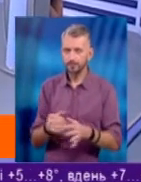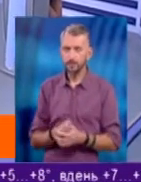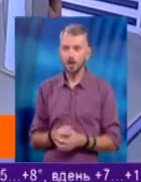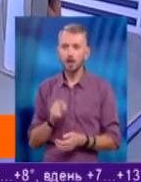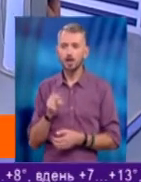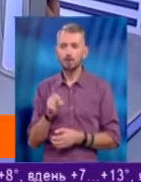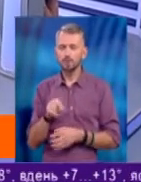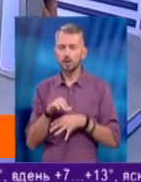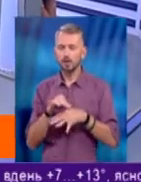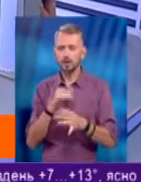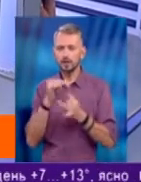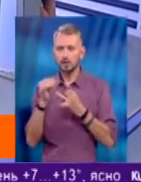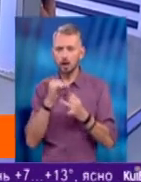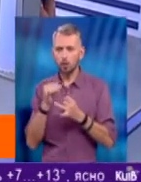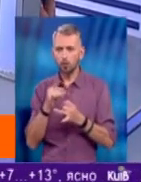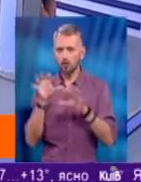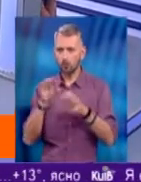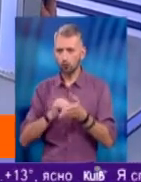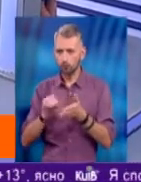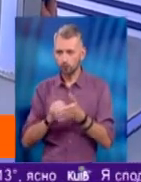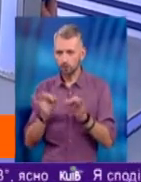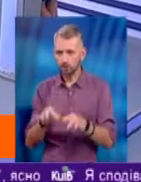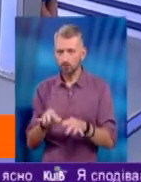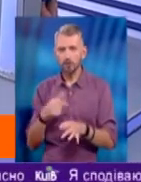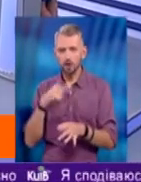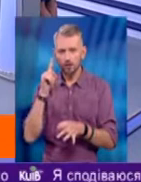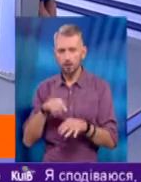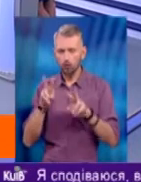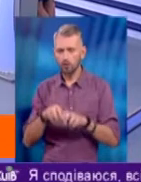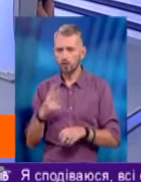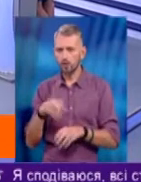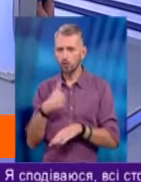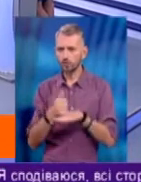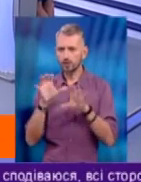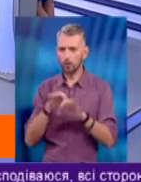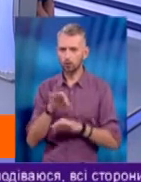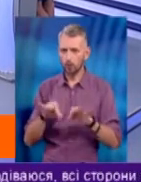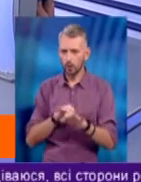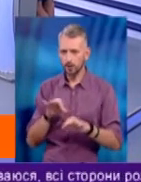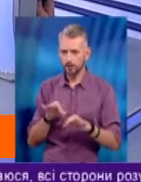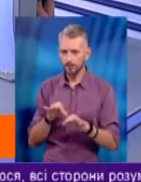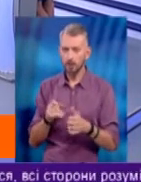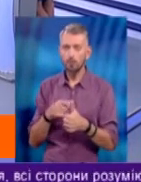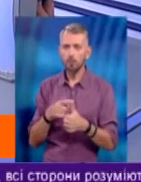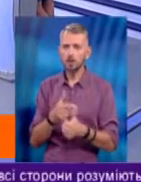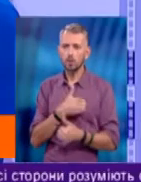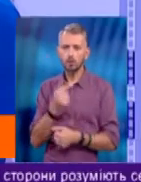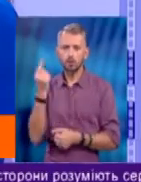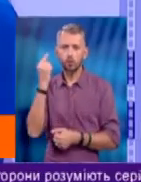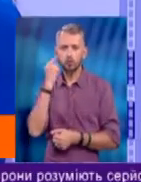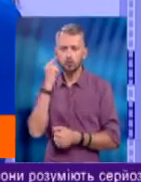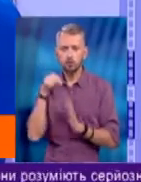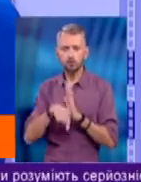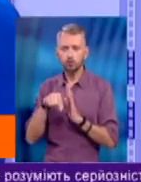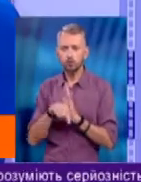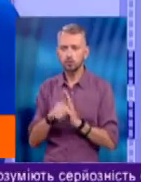ж ведете діалог із законотворцями, так? Наразі, я знаю, розглядається два основних законопроекти. По-перше, хотілося б почути